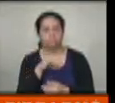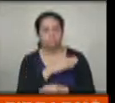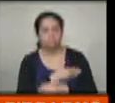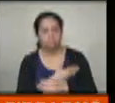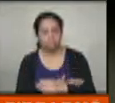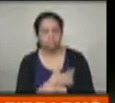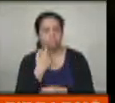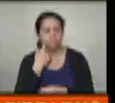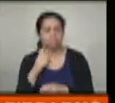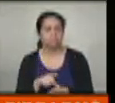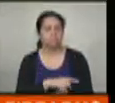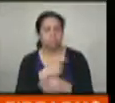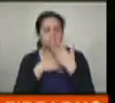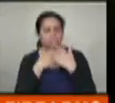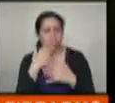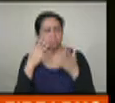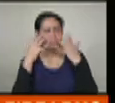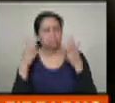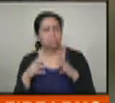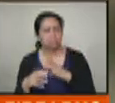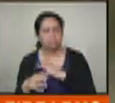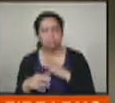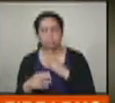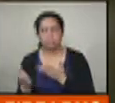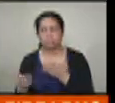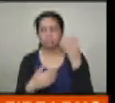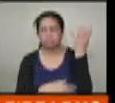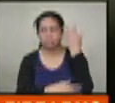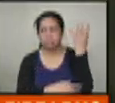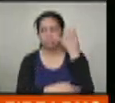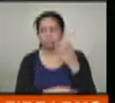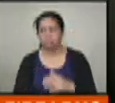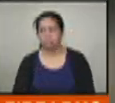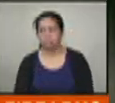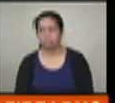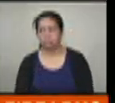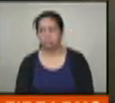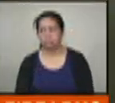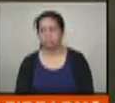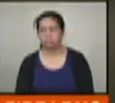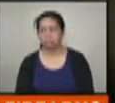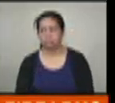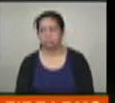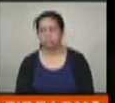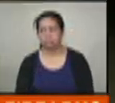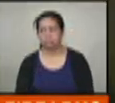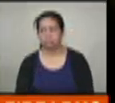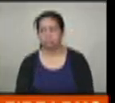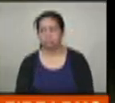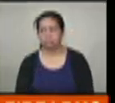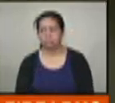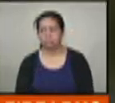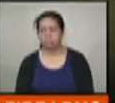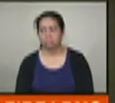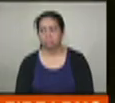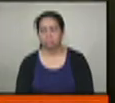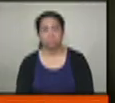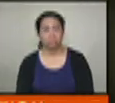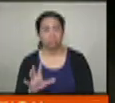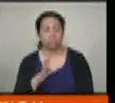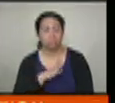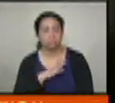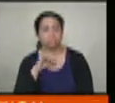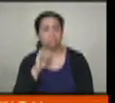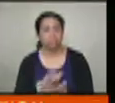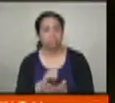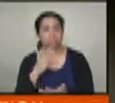kasi kanina pa po yung dugo. Nagkatapag na kayo! Sa ambulansya! Nagkamutin na kayo! Nagkaturok po kasi yung bata sa emergency. Bago nga nga nung ano. Kaya